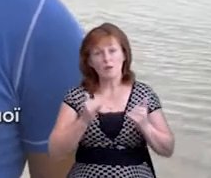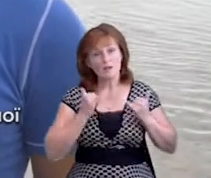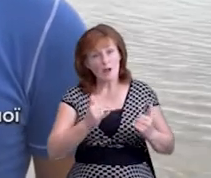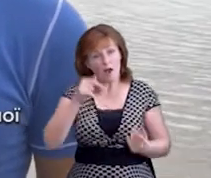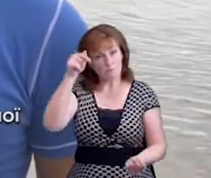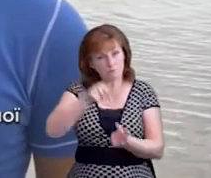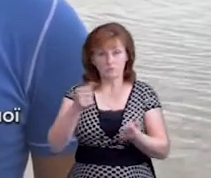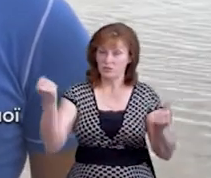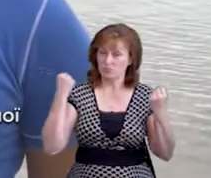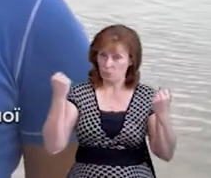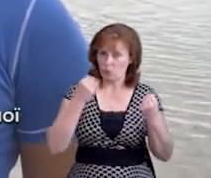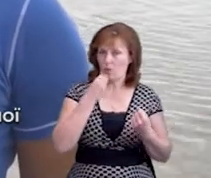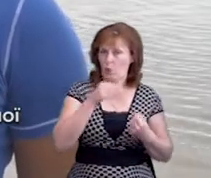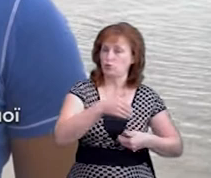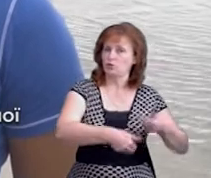Якщо для оздоровлення,